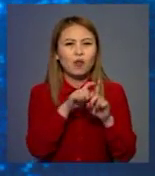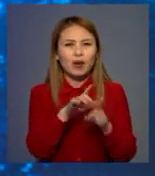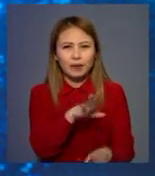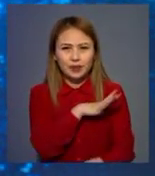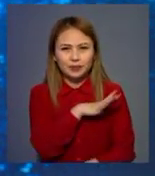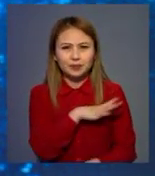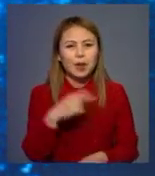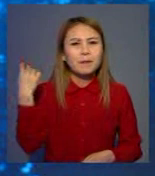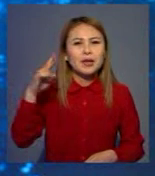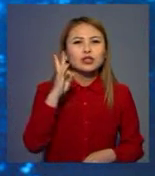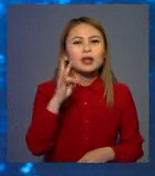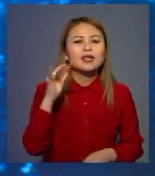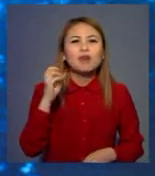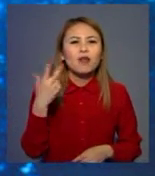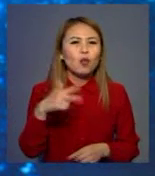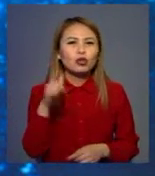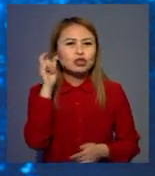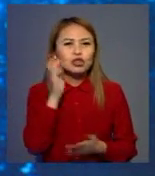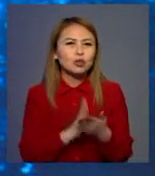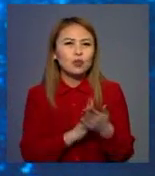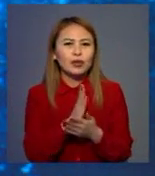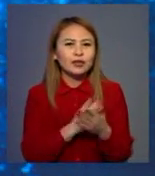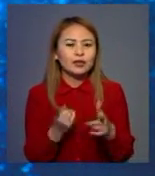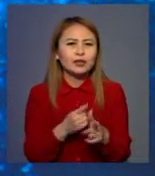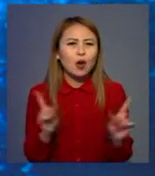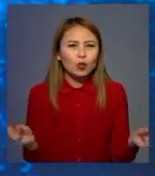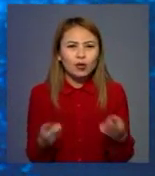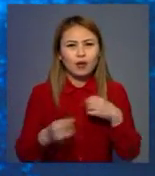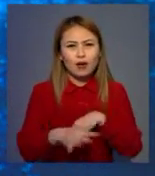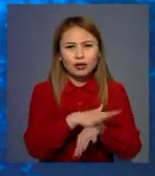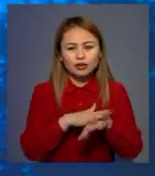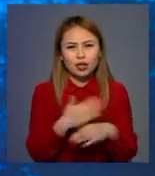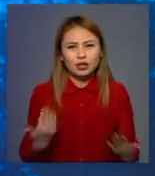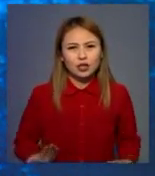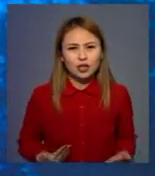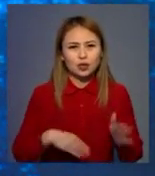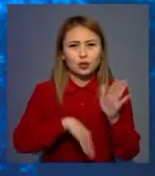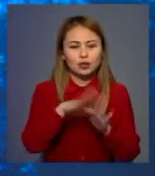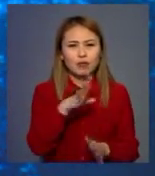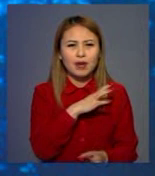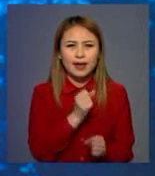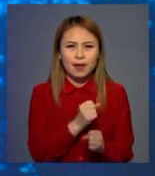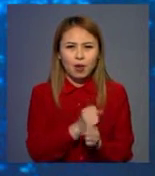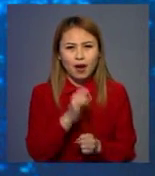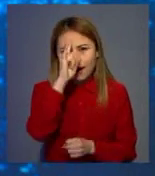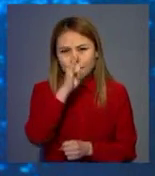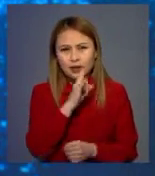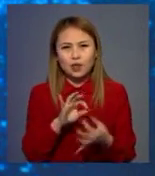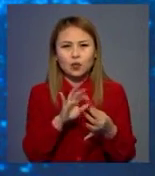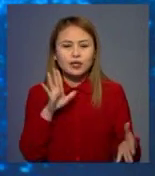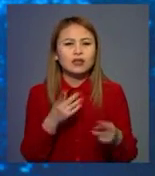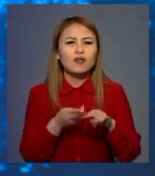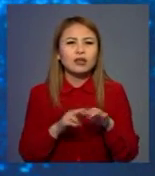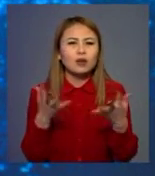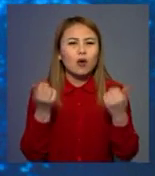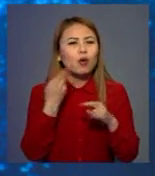етті. Президент Нұрсұлтан Назарбаев 30 жыл бойы елдің дамуы мен халқының жағдайын жақсарту үшін еңбек етті. Қазақстан